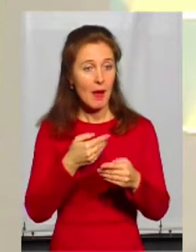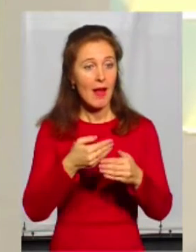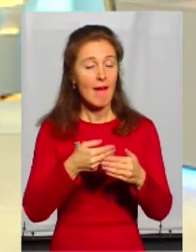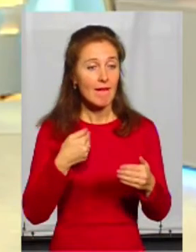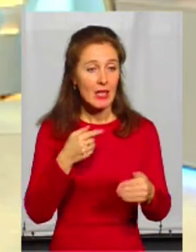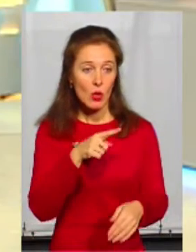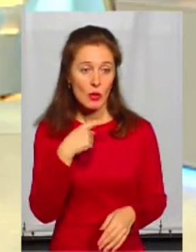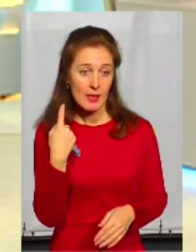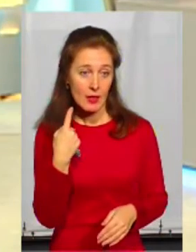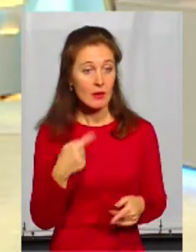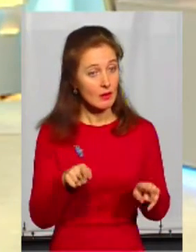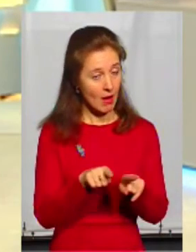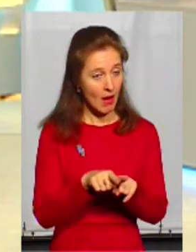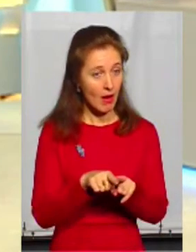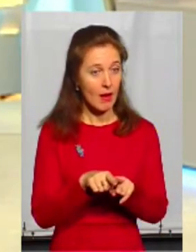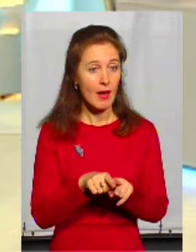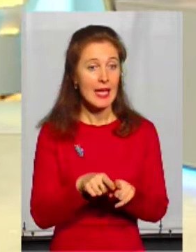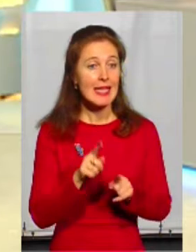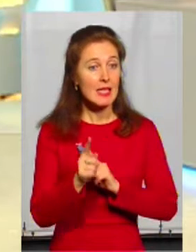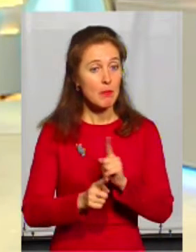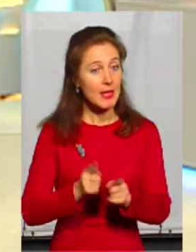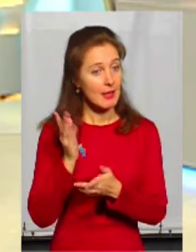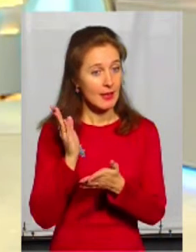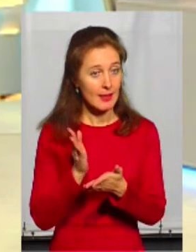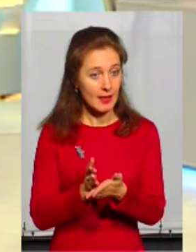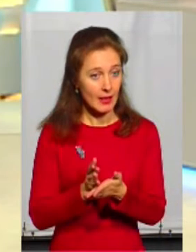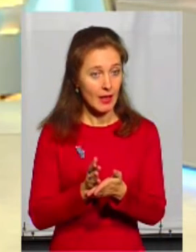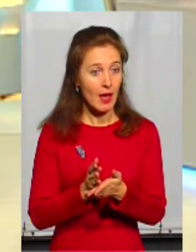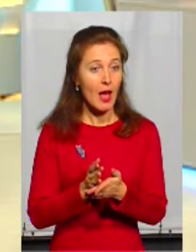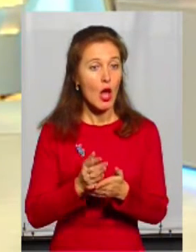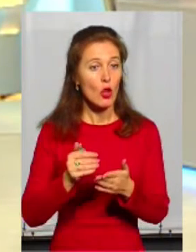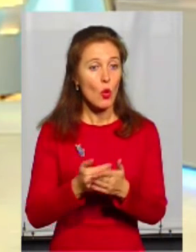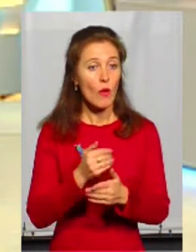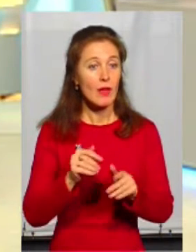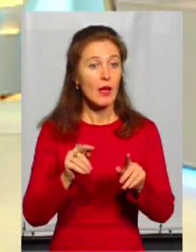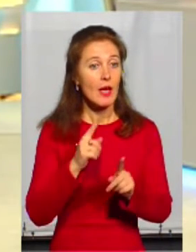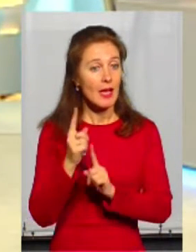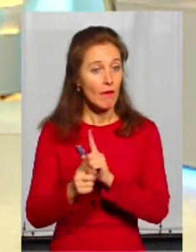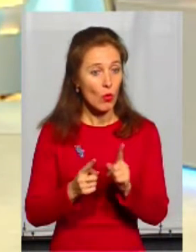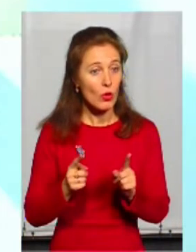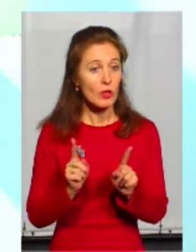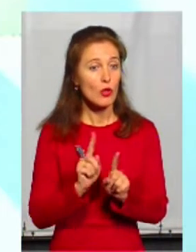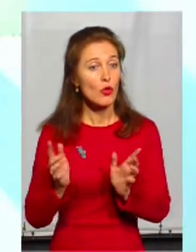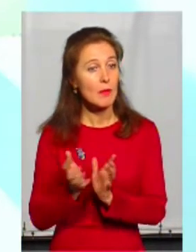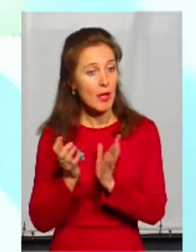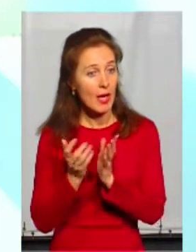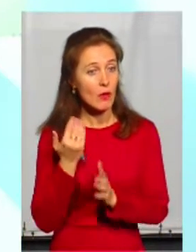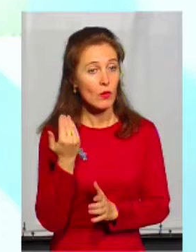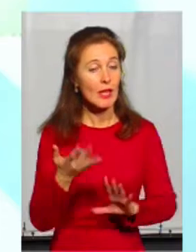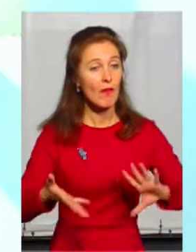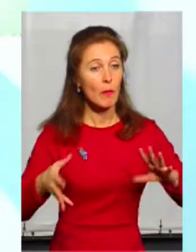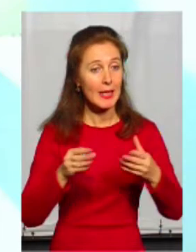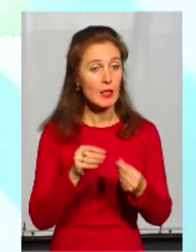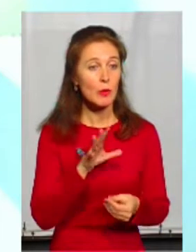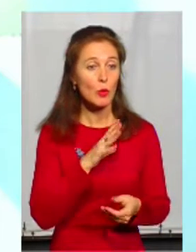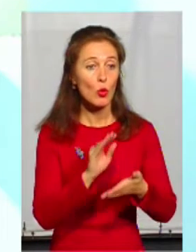так. І певні зміни, які от внесені, зокрема ті паралельні форми, які наведені і збережені, так? Вони, в принципі,